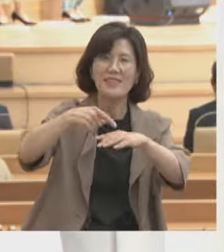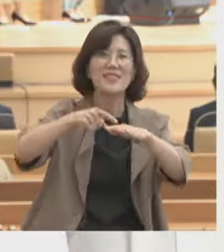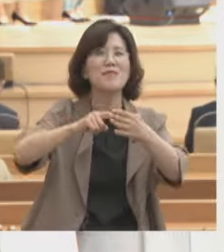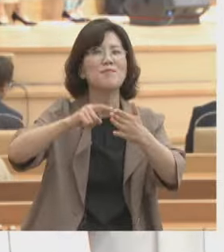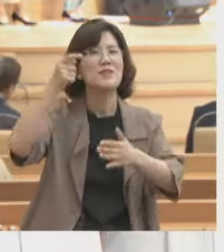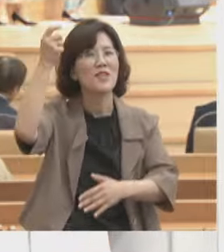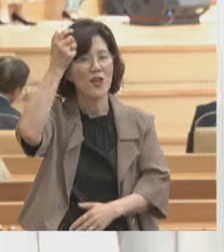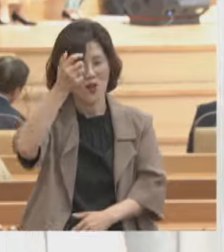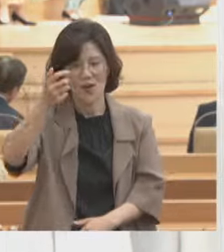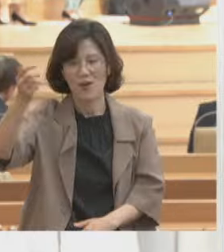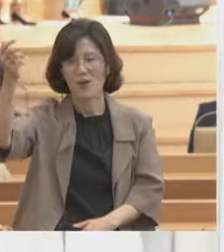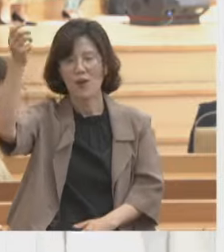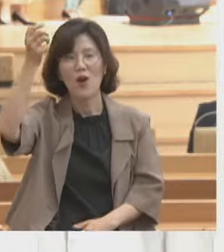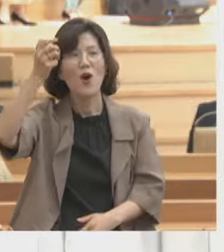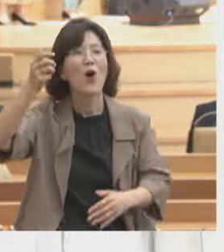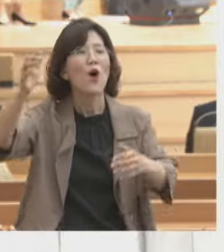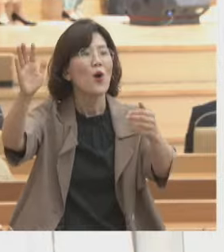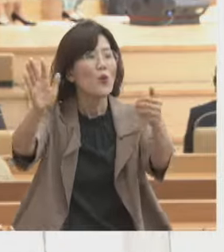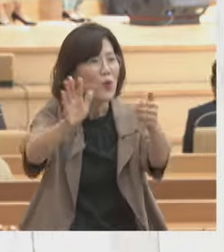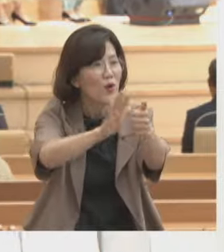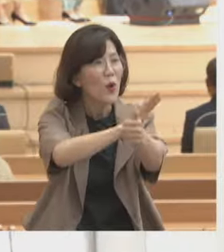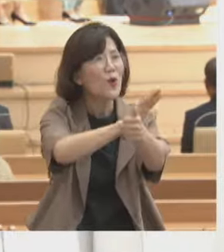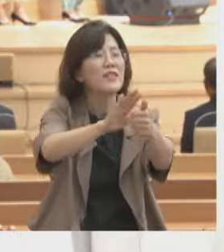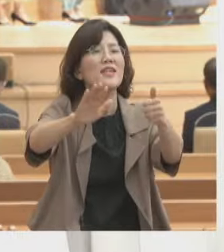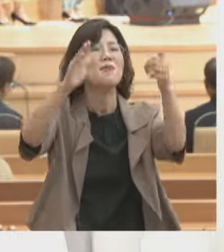상한 심령 위로를 받고